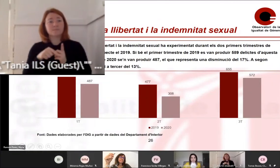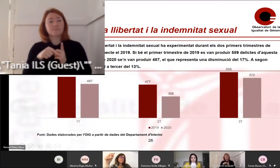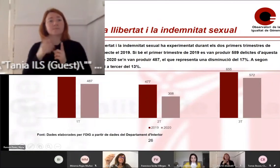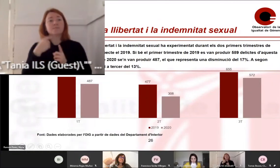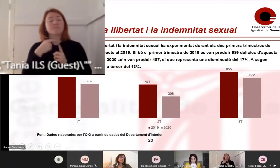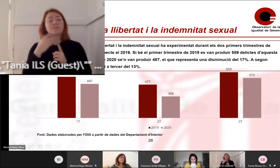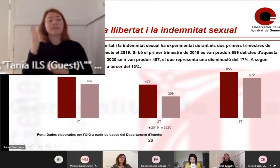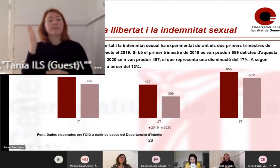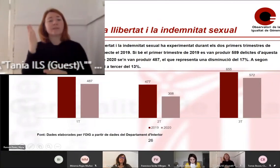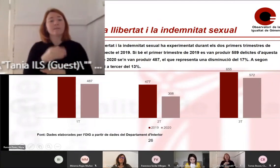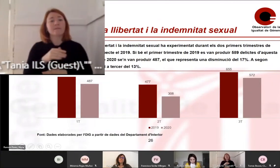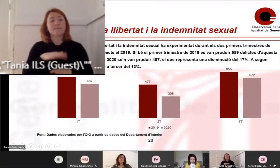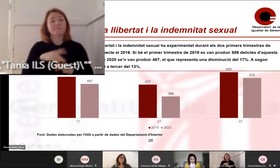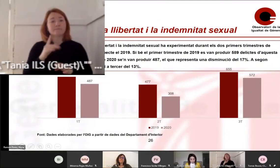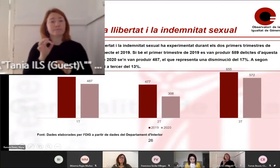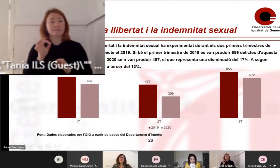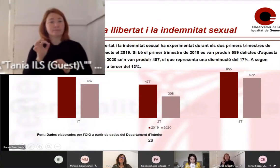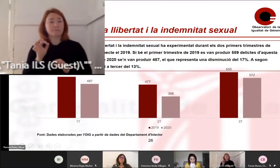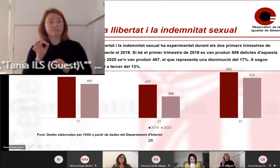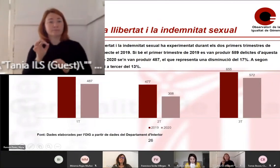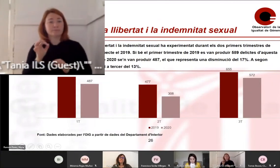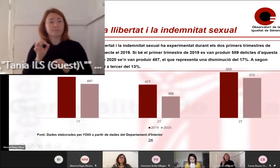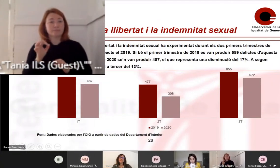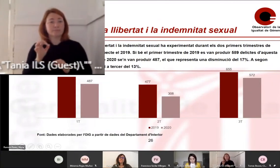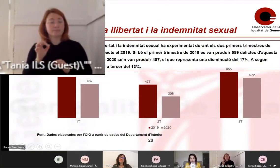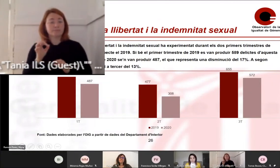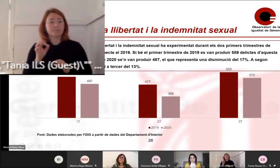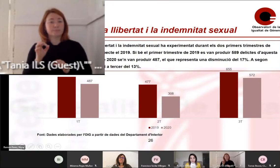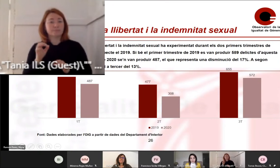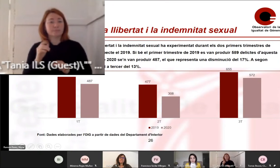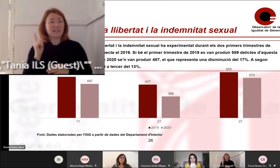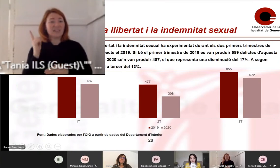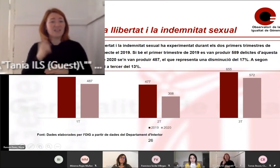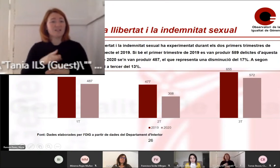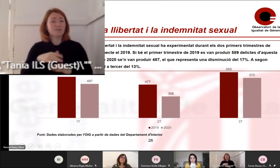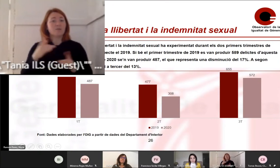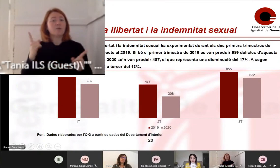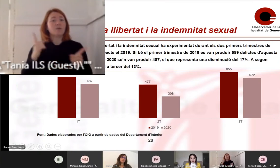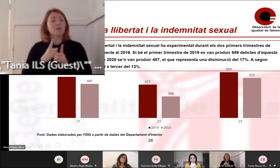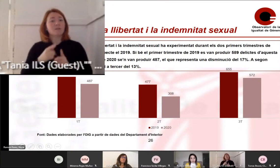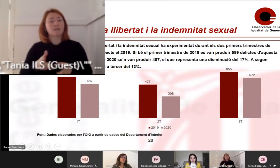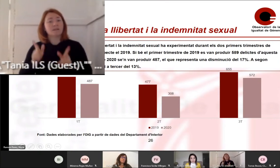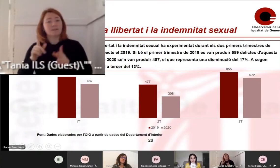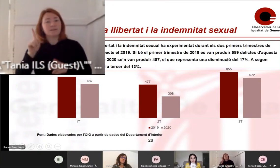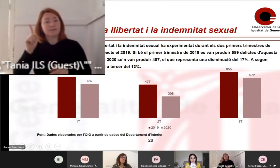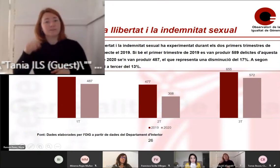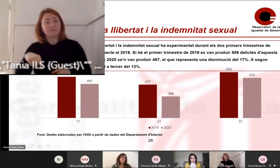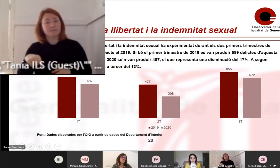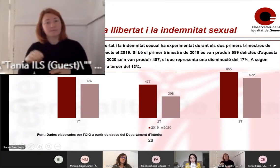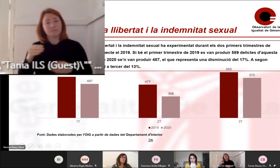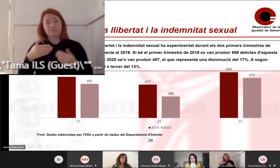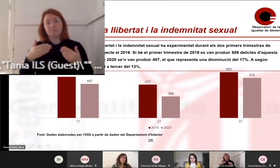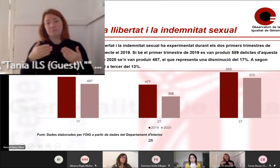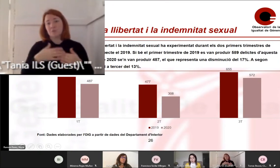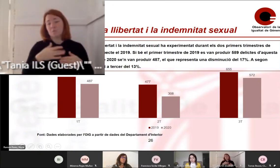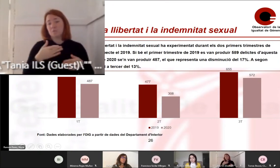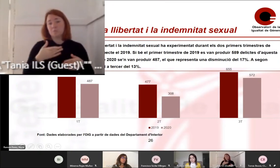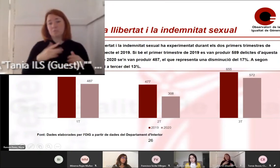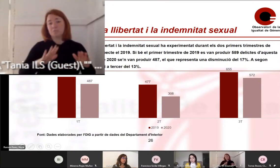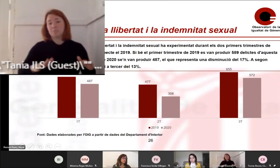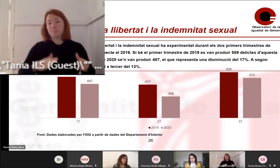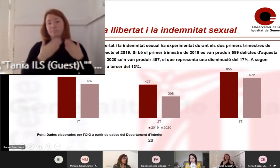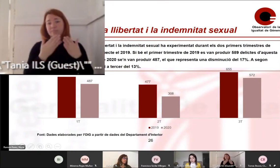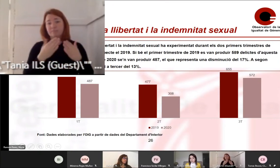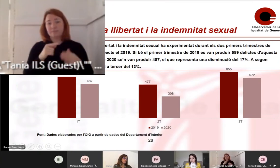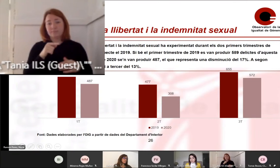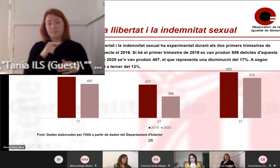la indemnitat sexual. Veiem doncs que es va experimentar durant els dos primers trimestres del 2020 una